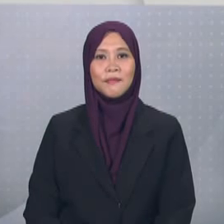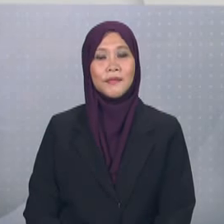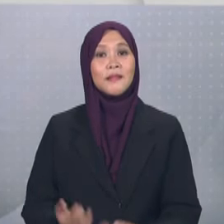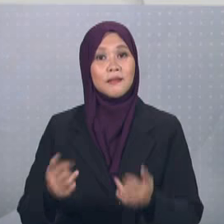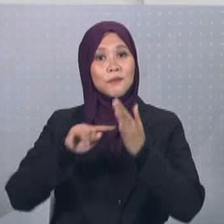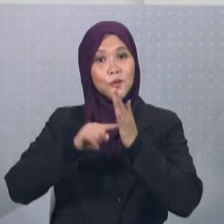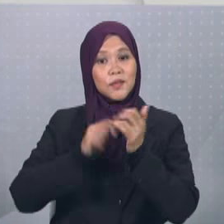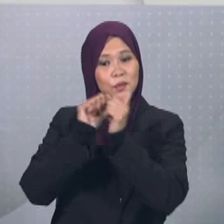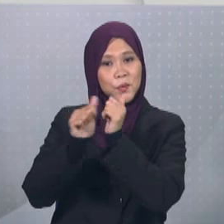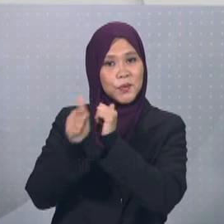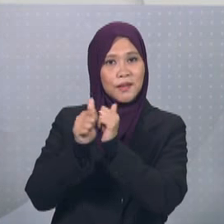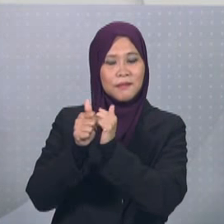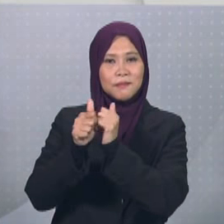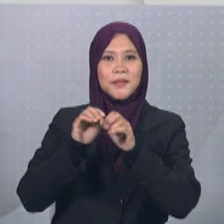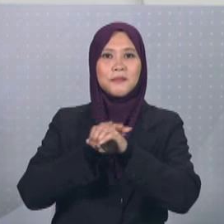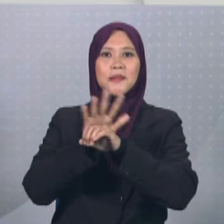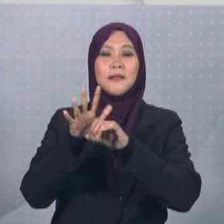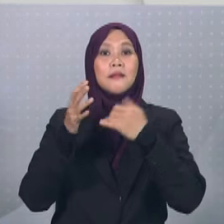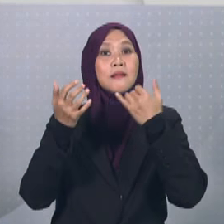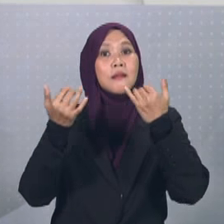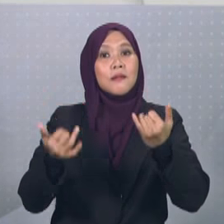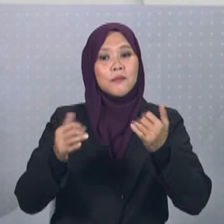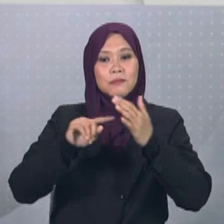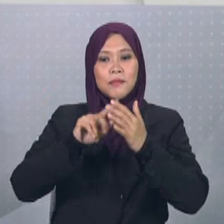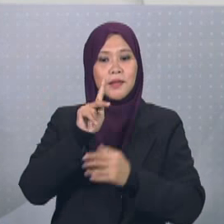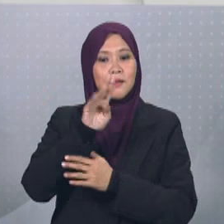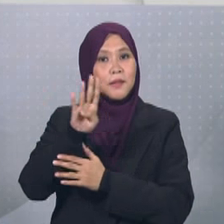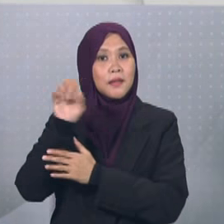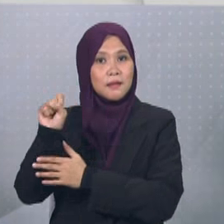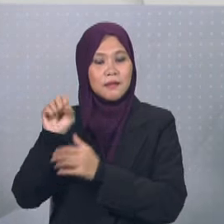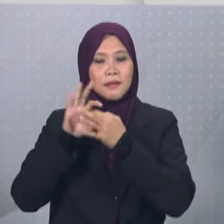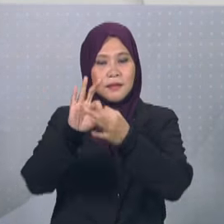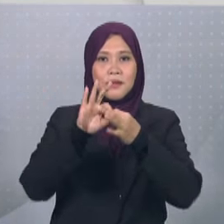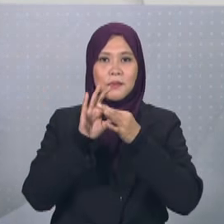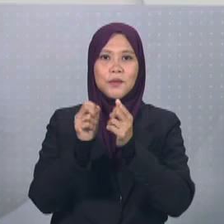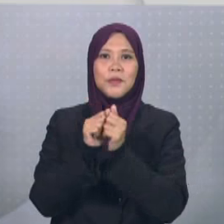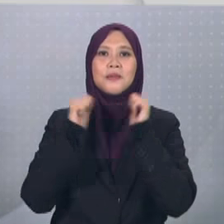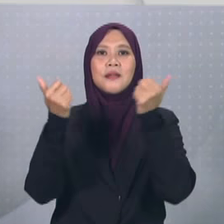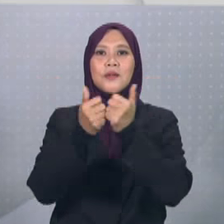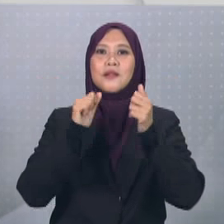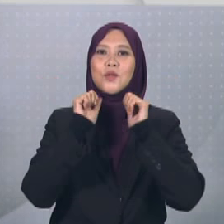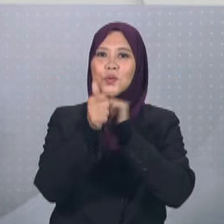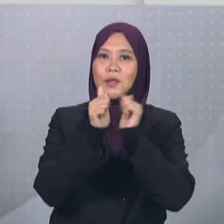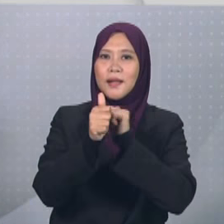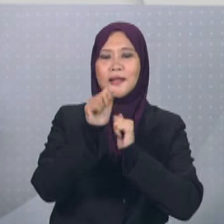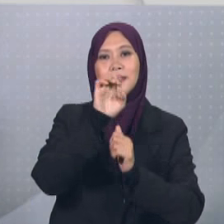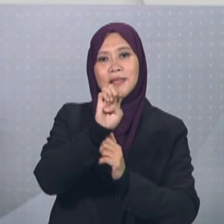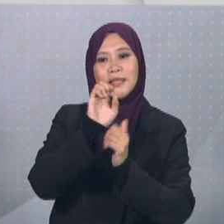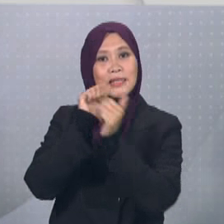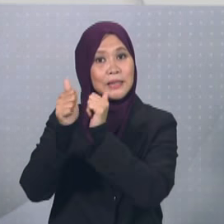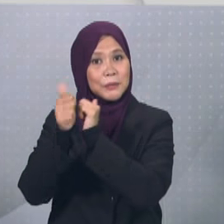Kita mulakan sembang sukan dengan perkembangan ini. Kementerian Belia dan Sukan KBS dengan kerjasama Persatuan Sukan Elektronik